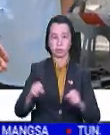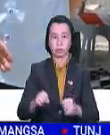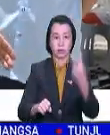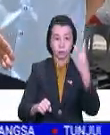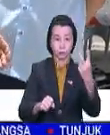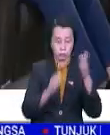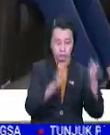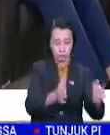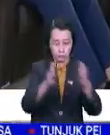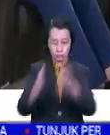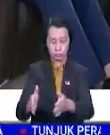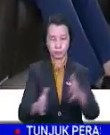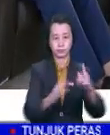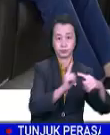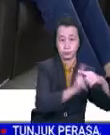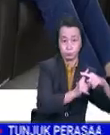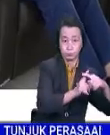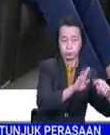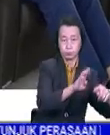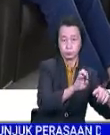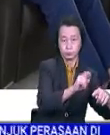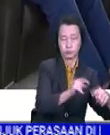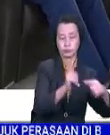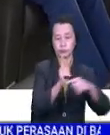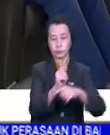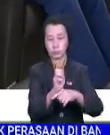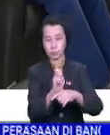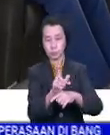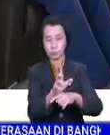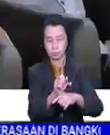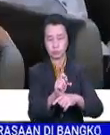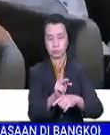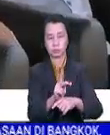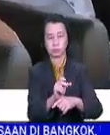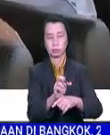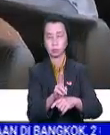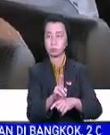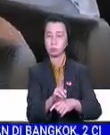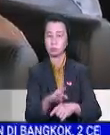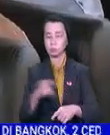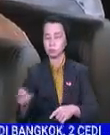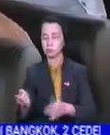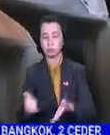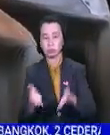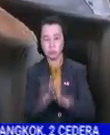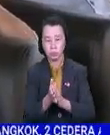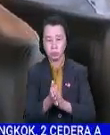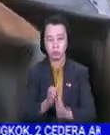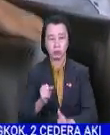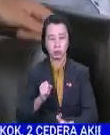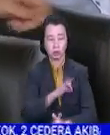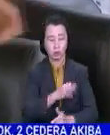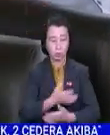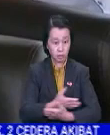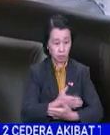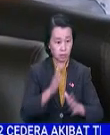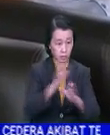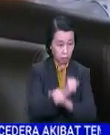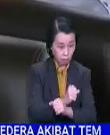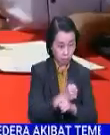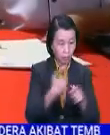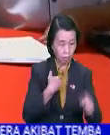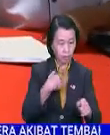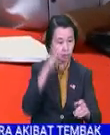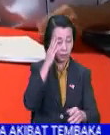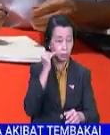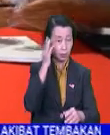paket yaitu simpangnya bau bakon dan telukmelano dato' Sri Fadilah turut menyeru agar anak-anak cowok yang mempunyai iPhone lama dalam